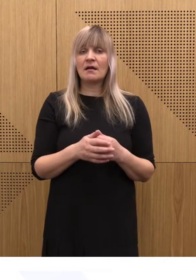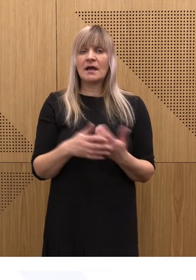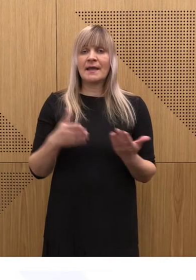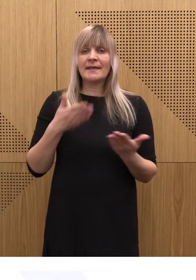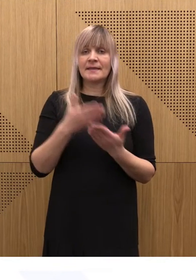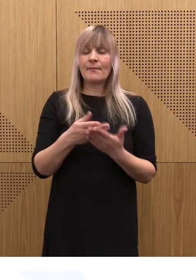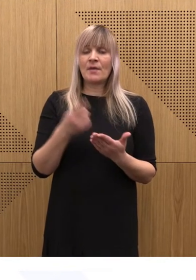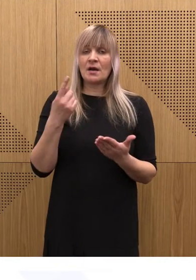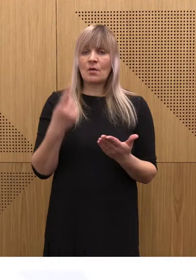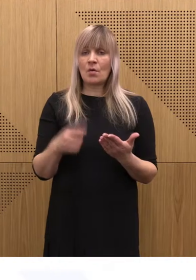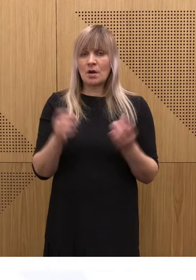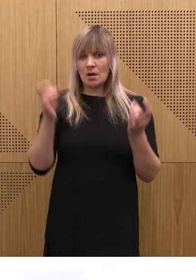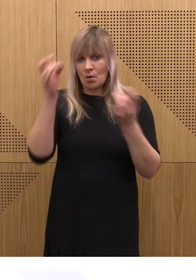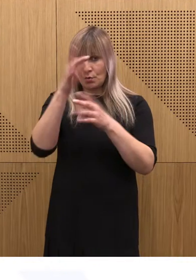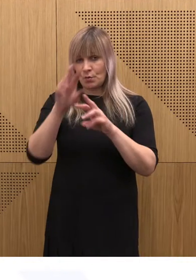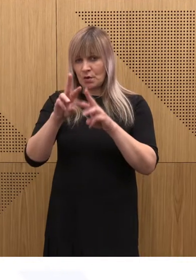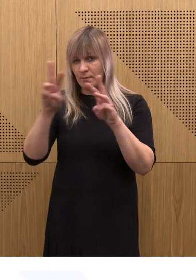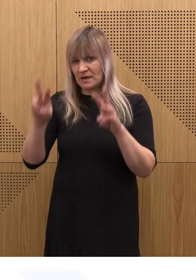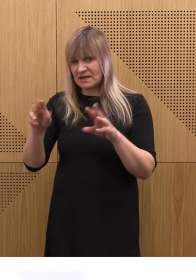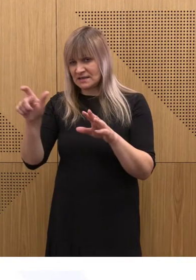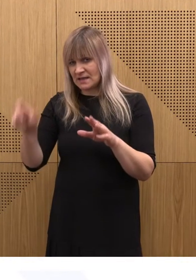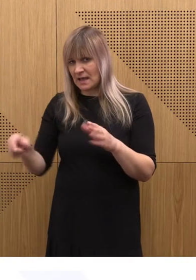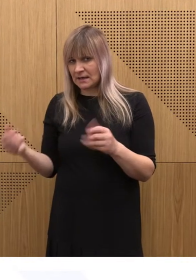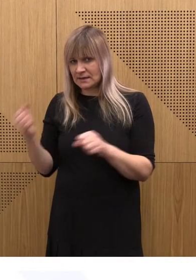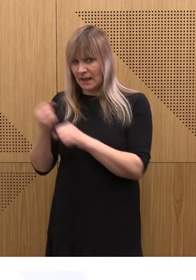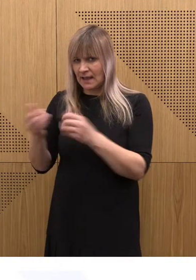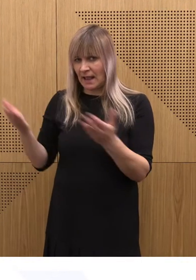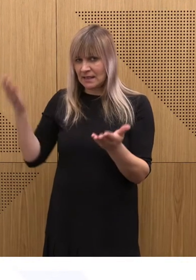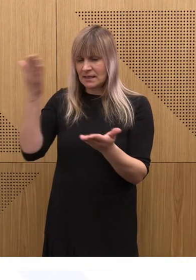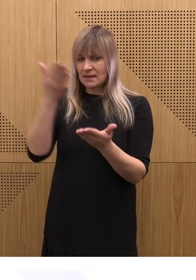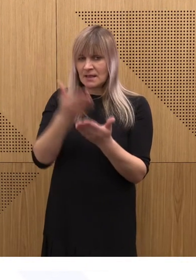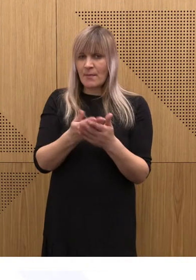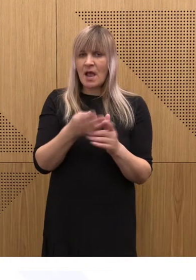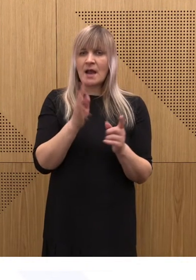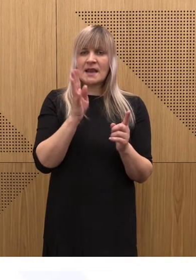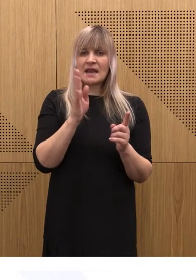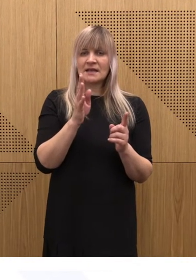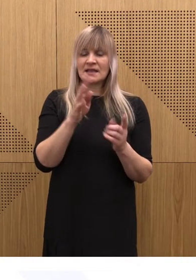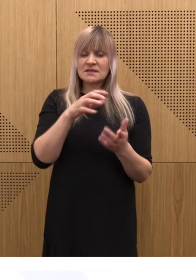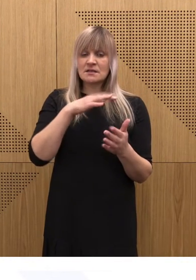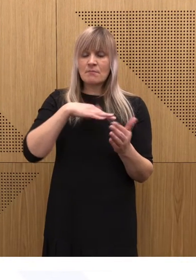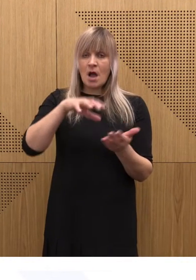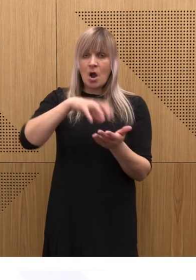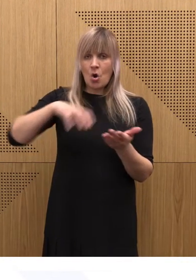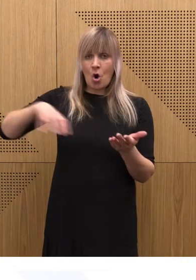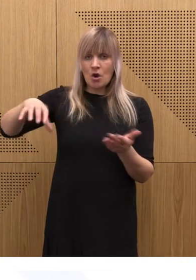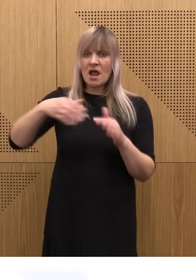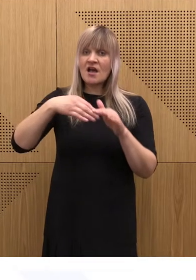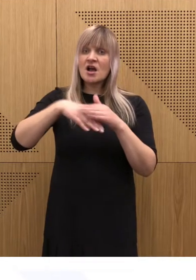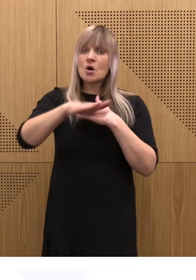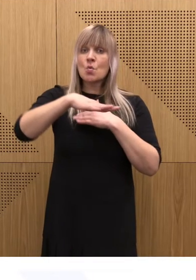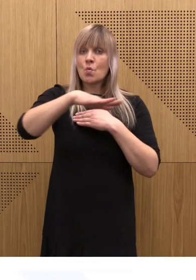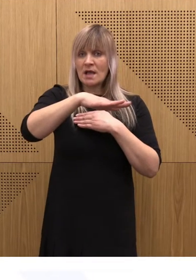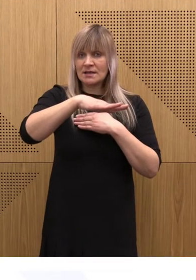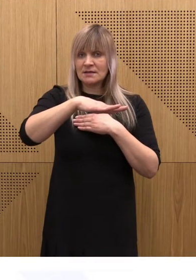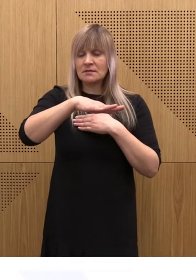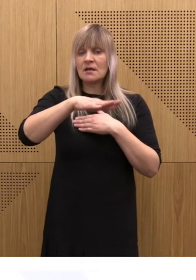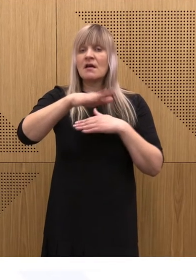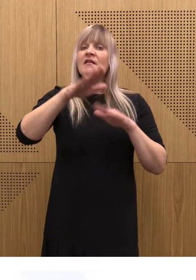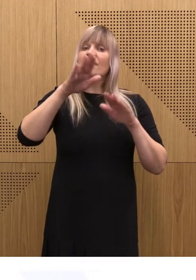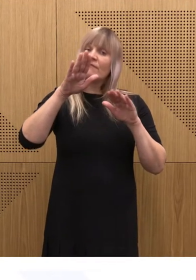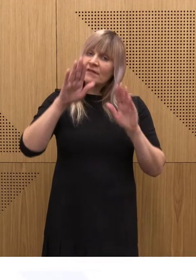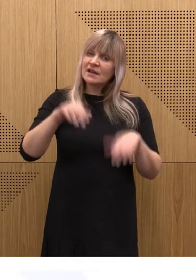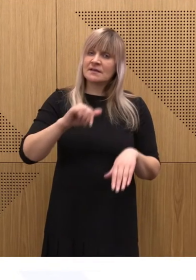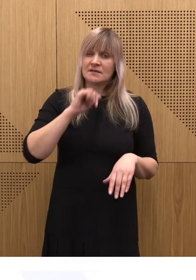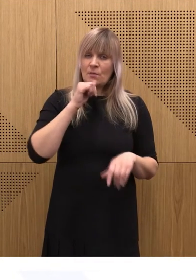ettepaneku tegi kultuuriminister, on see, et 14. maakonnas välitingimustes oleks spordi